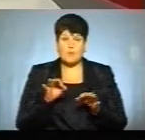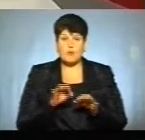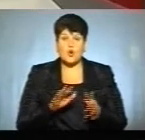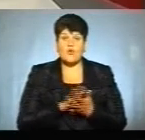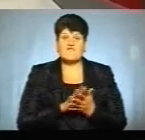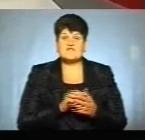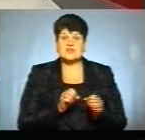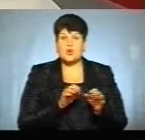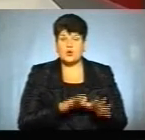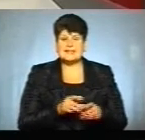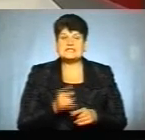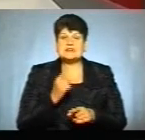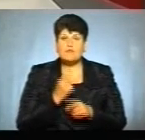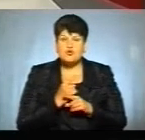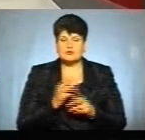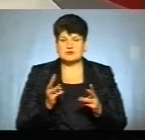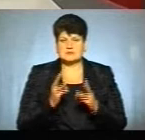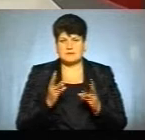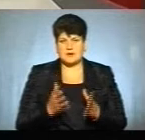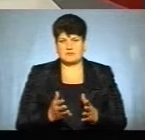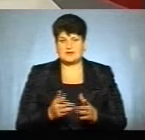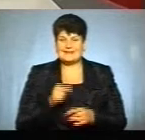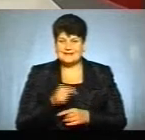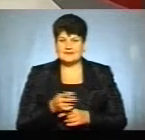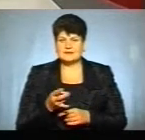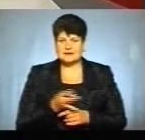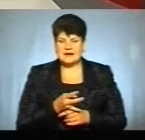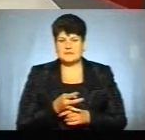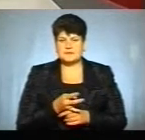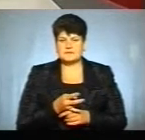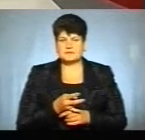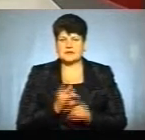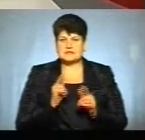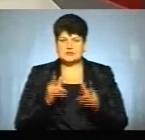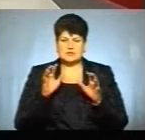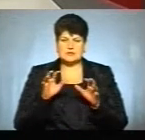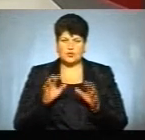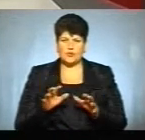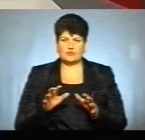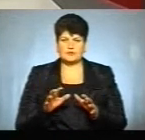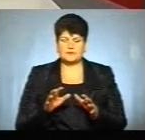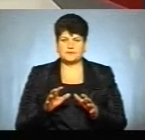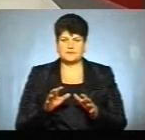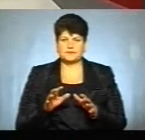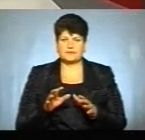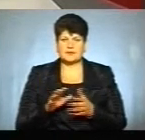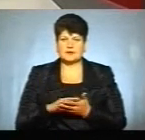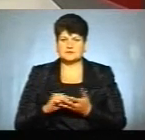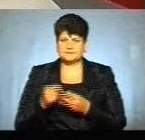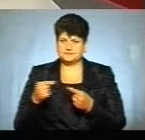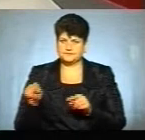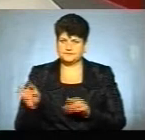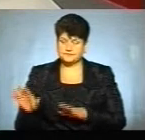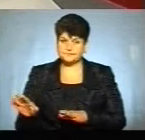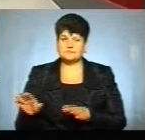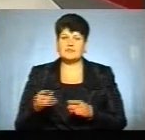де заборонено спалювати відходи, їх треба в відповідності до чинного законодавства утилізовувати. От. І